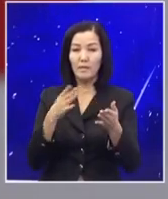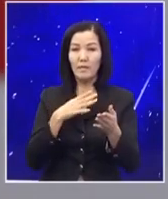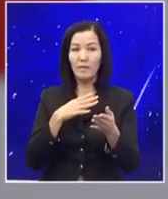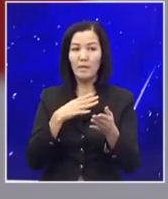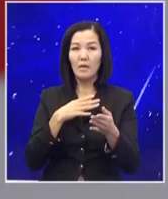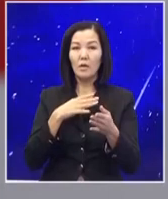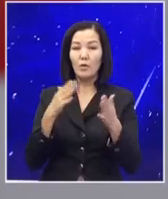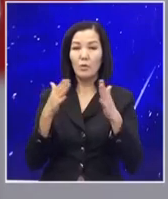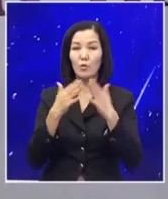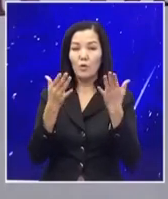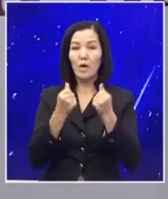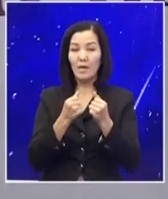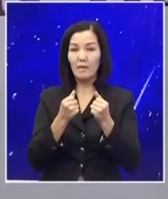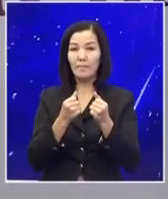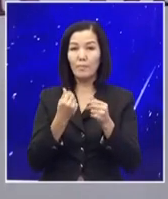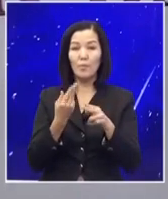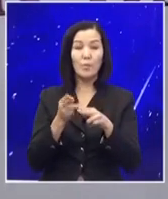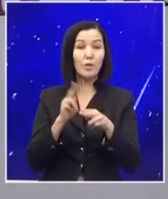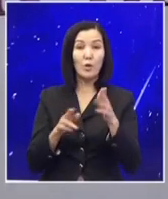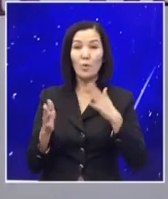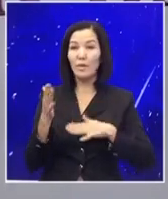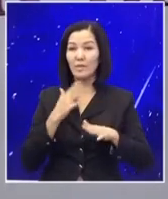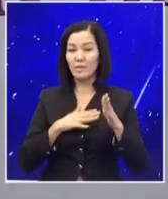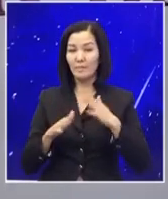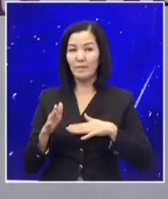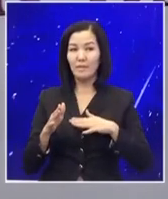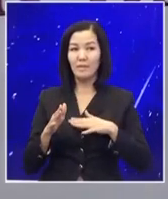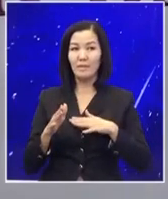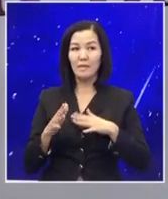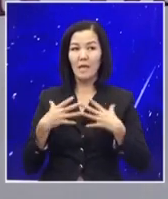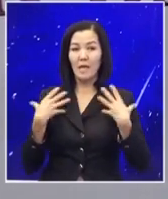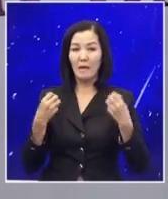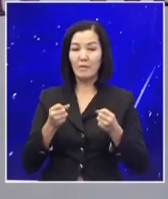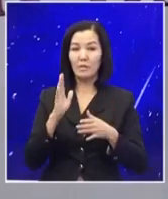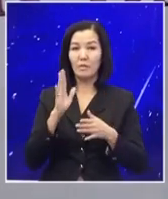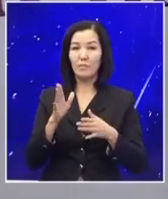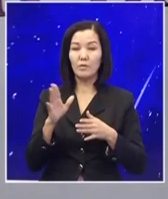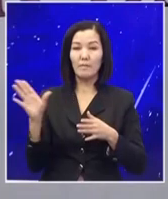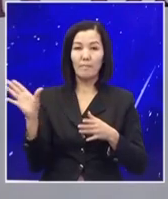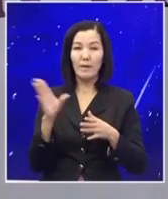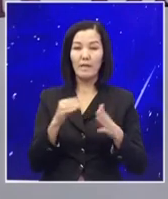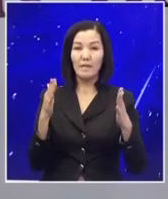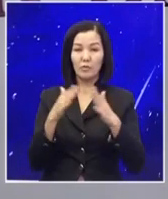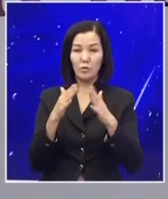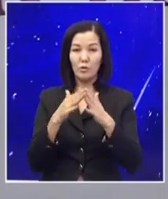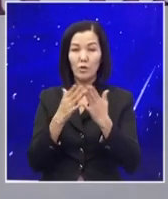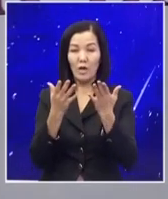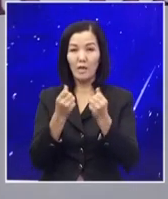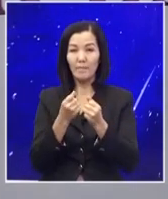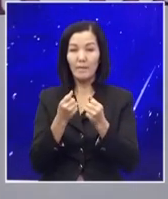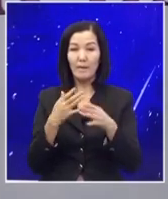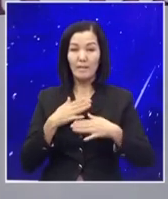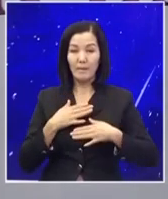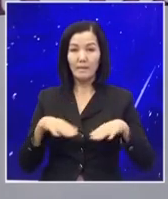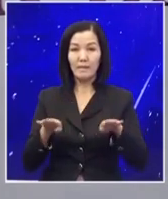үш пәтерімізге міне енді кілтті берді, тапсырды. Енді Құдай берсе кіреміз, аманшылық болса. Бәріңіз үйіңе осындай